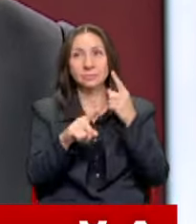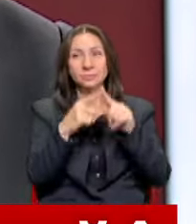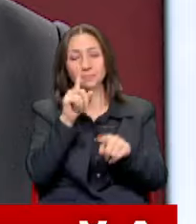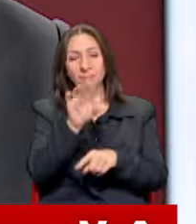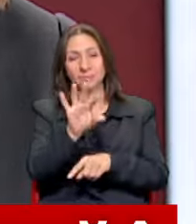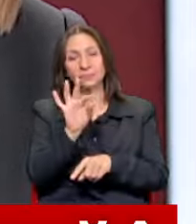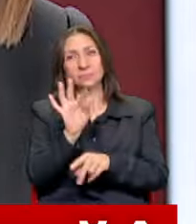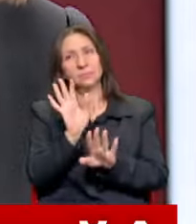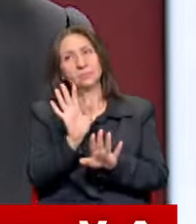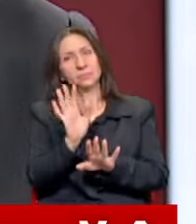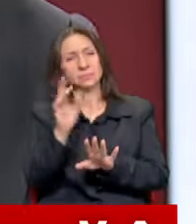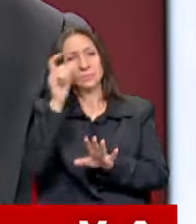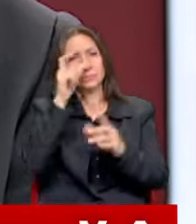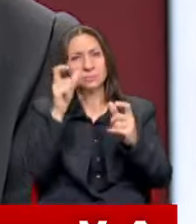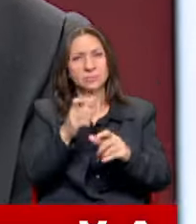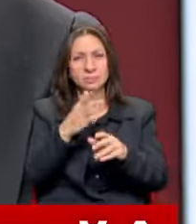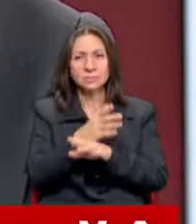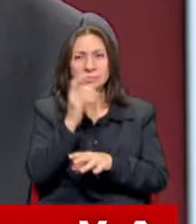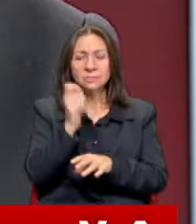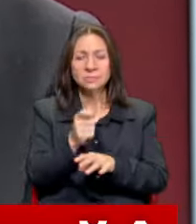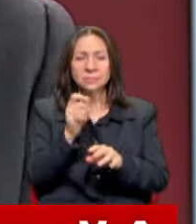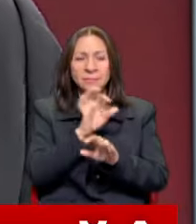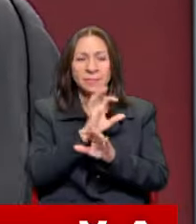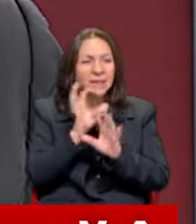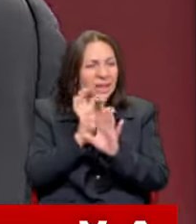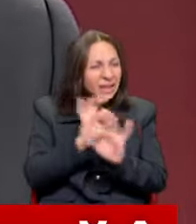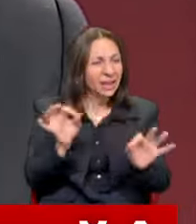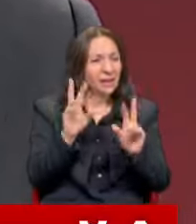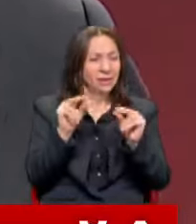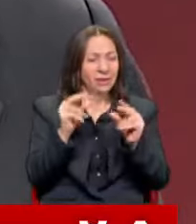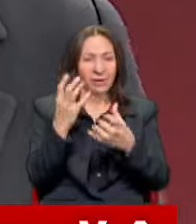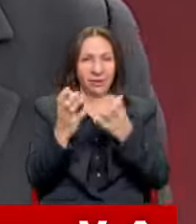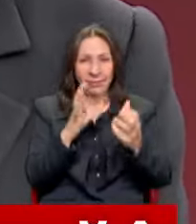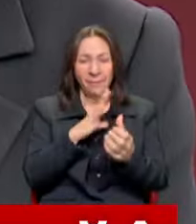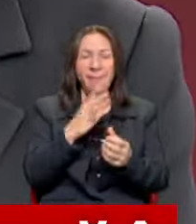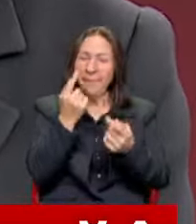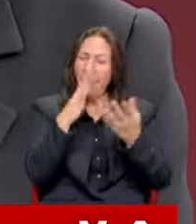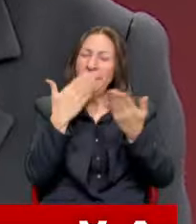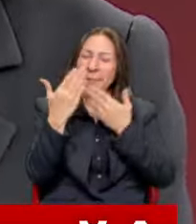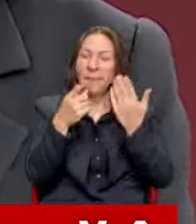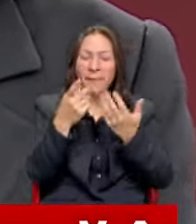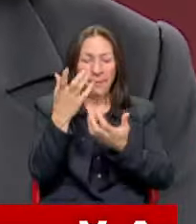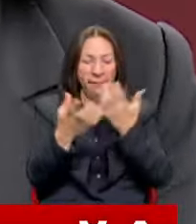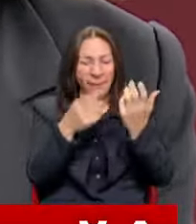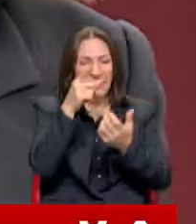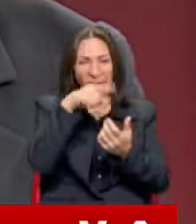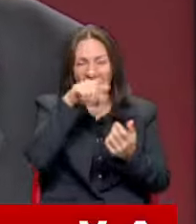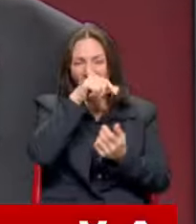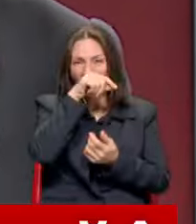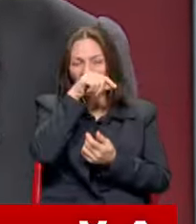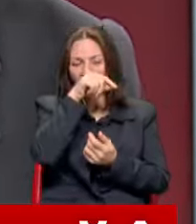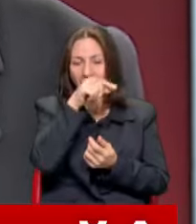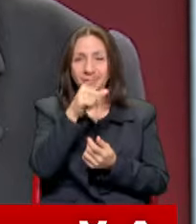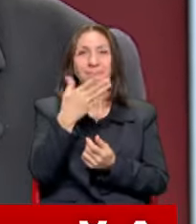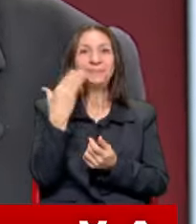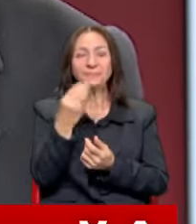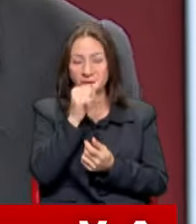tercih meselesi Türkiye'de gerçekten yeterli kaynak var Birazdan anlatacağım bu kaynağı Siz çocukların